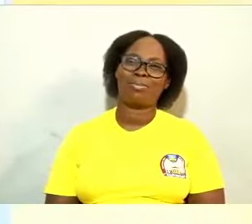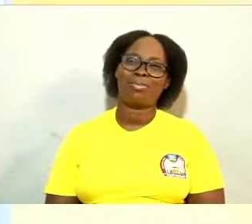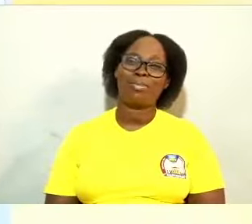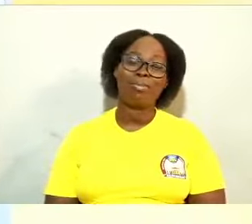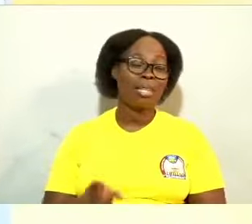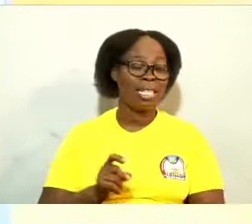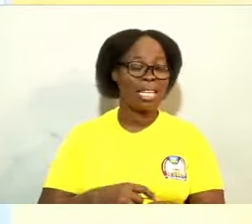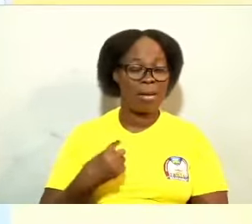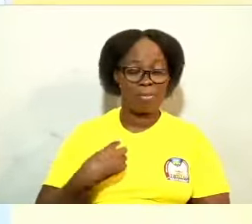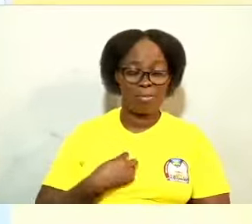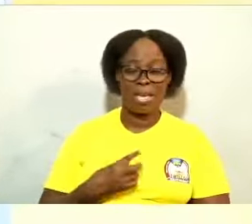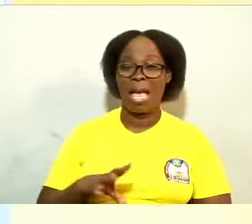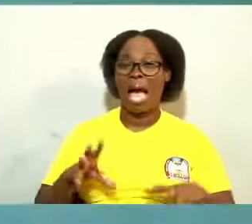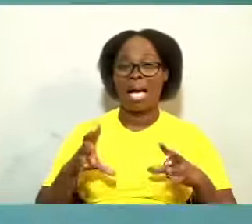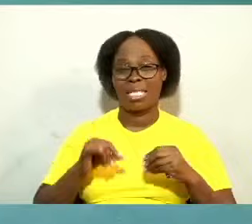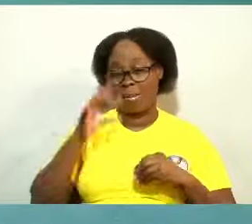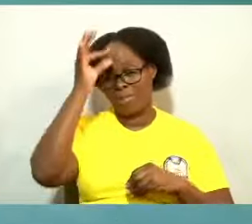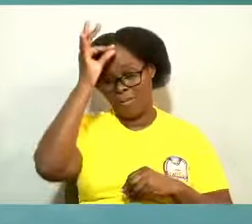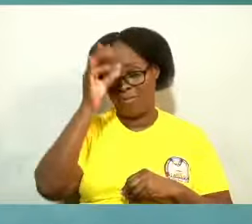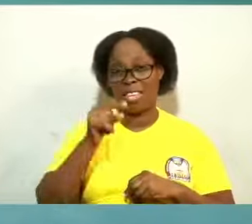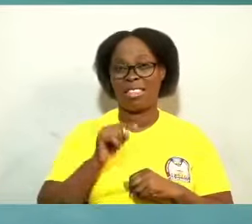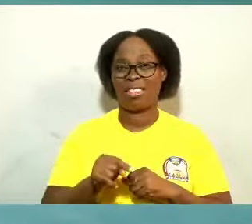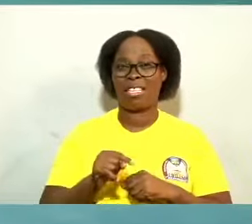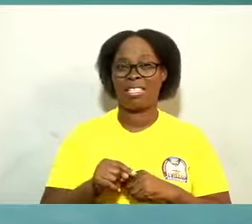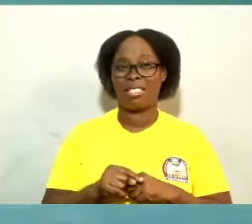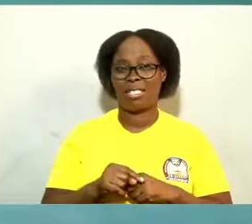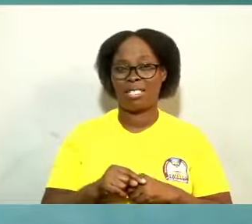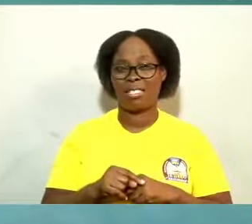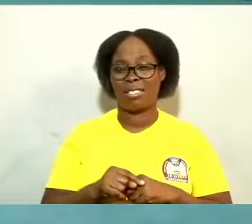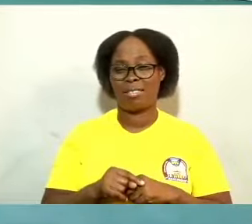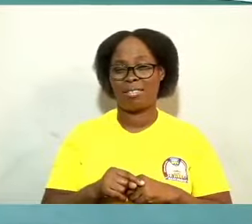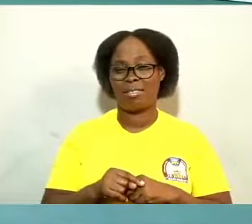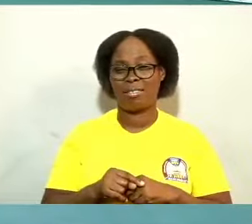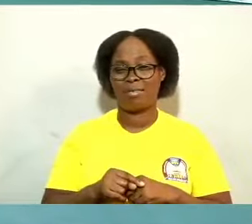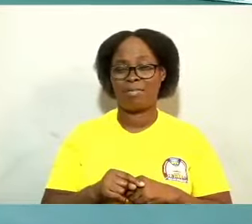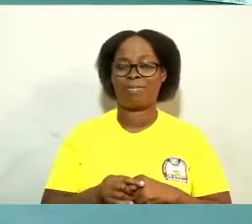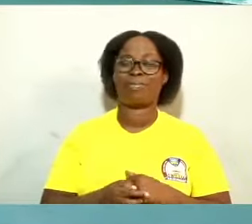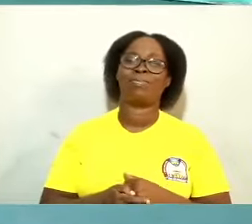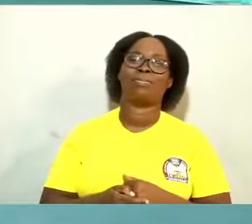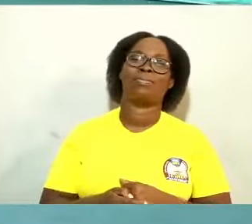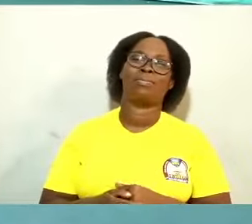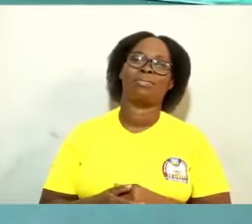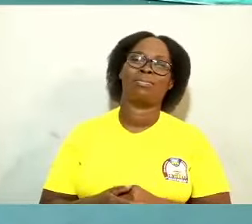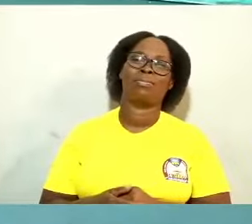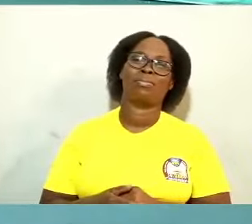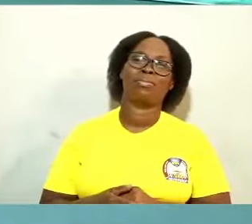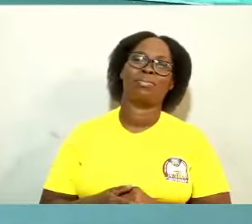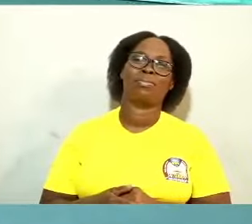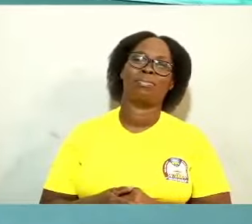Nilipoipata imani hii, maana nimesoma seminari, na nilipoipata imani hii,